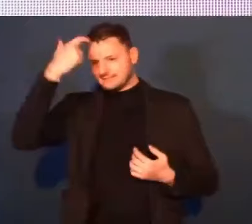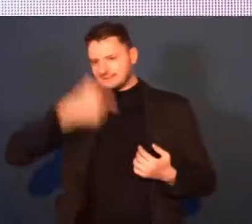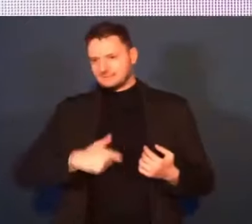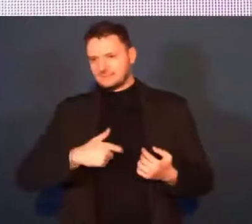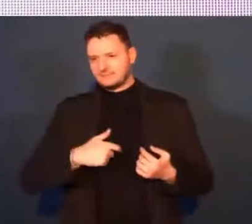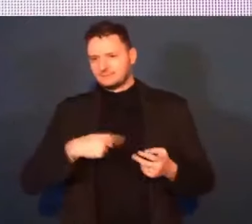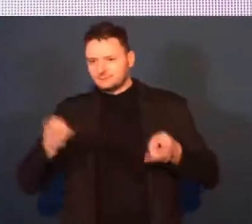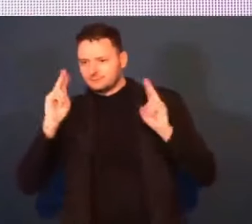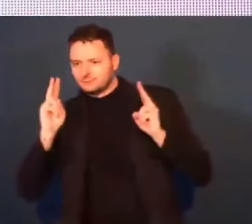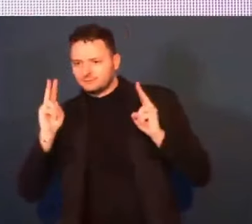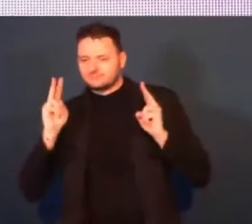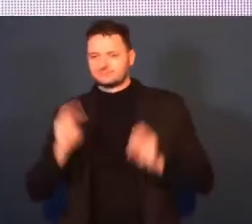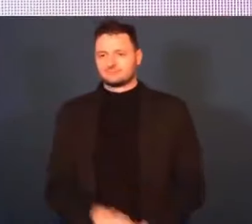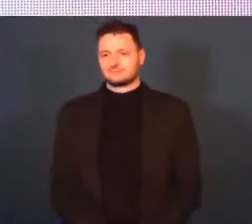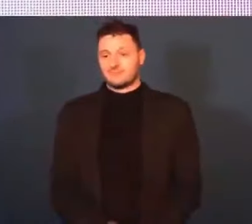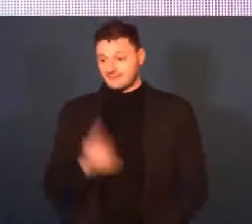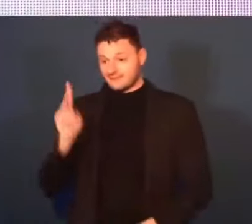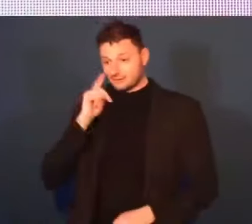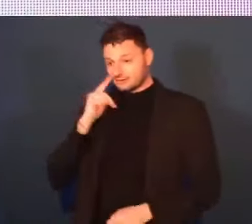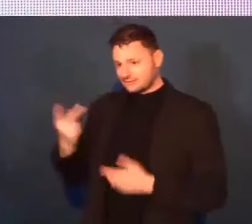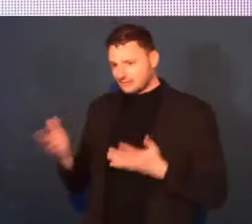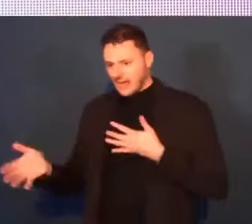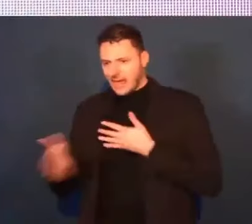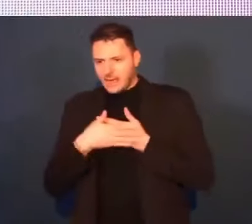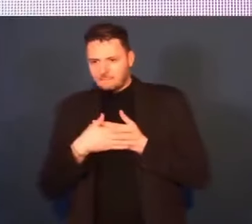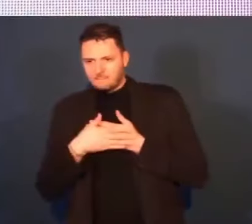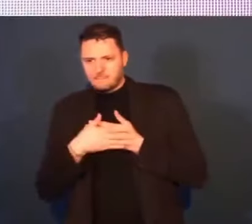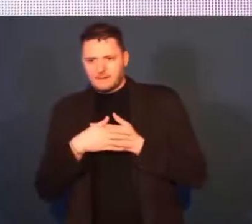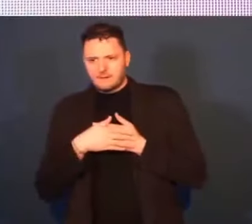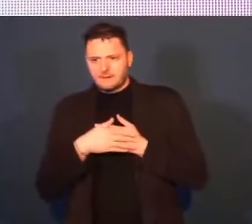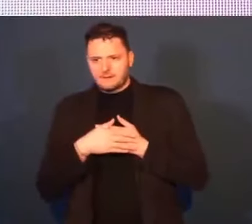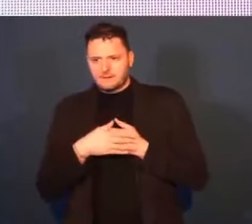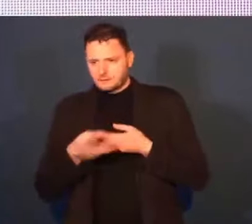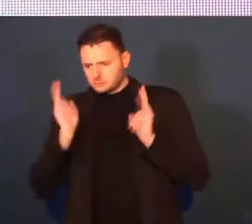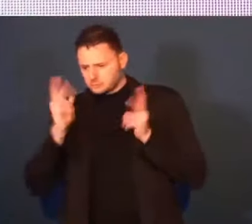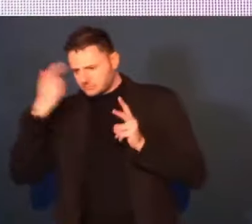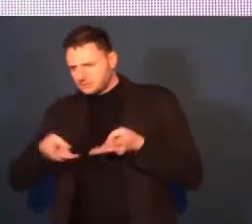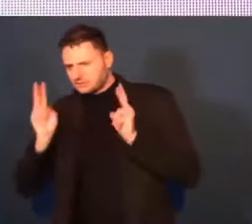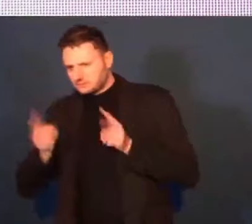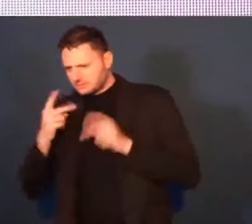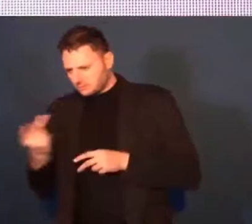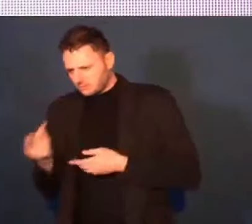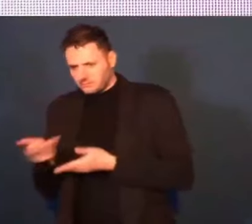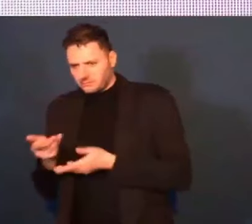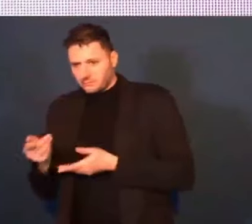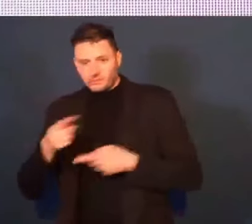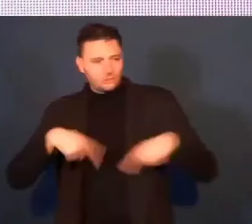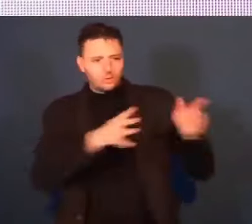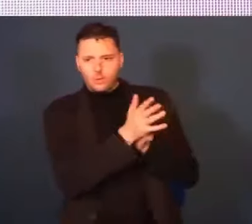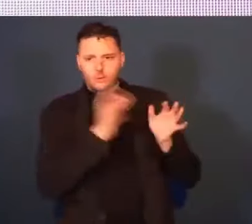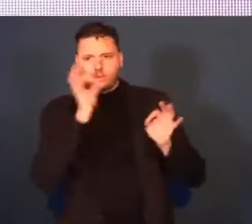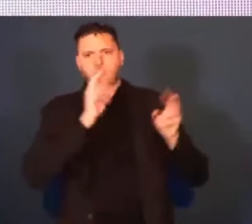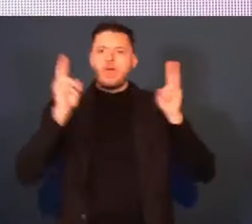се затварят, пушат пори, решават и се създали около себе си съгласни, които са готови